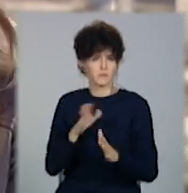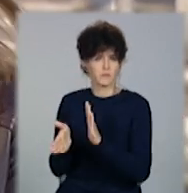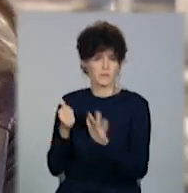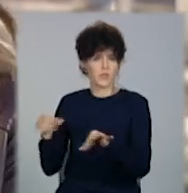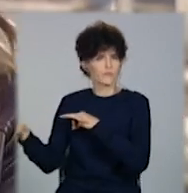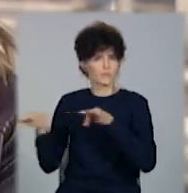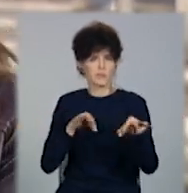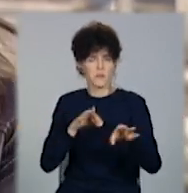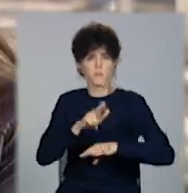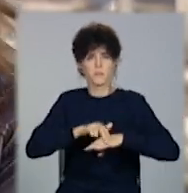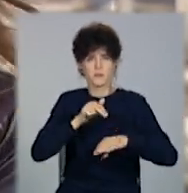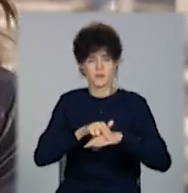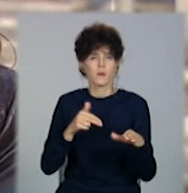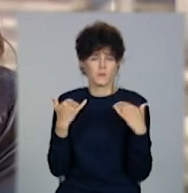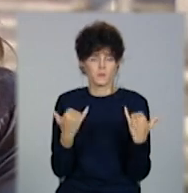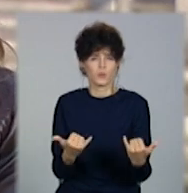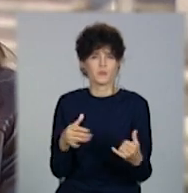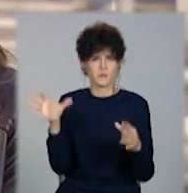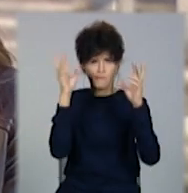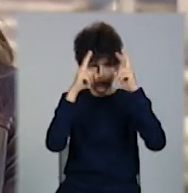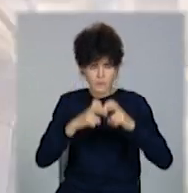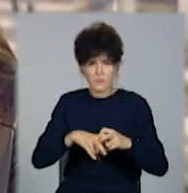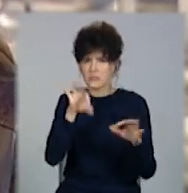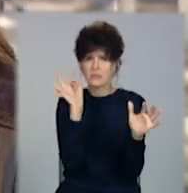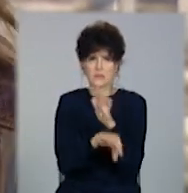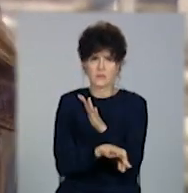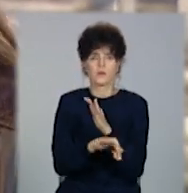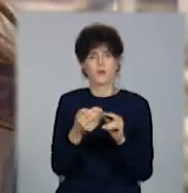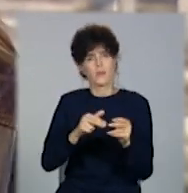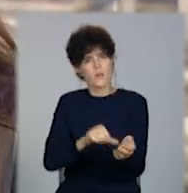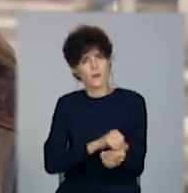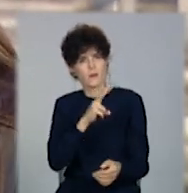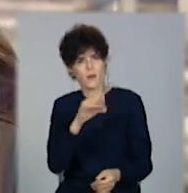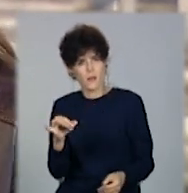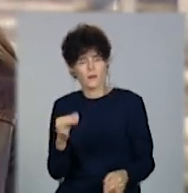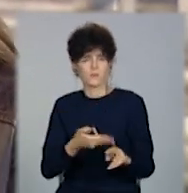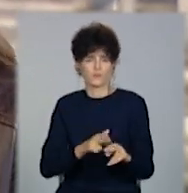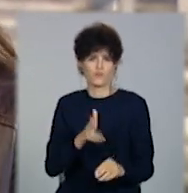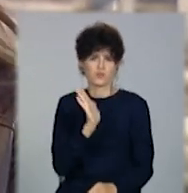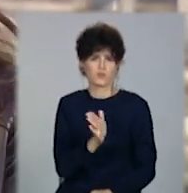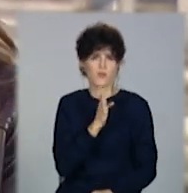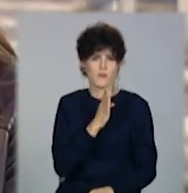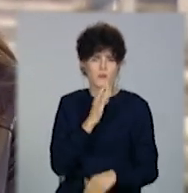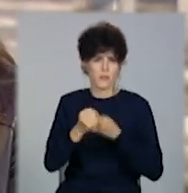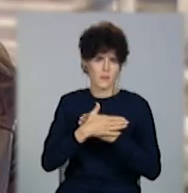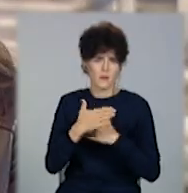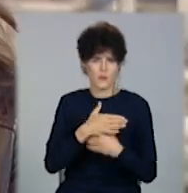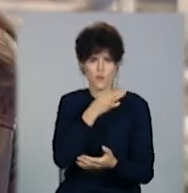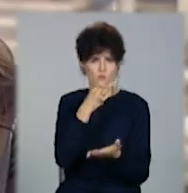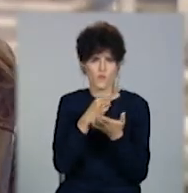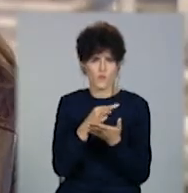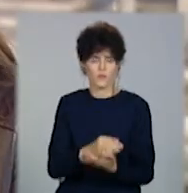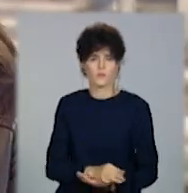яка вилучила дані речовини. Якщо це буде наркотиком, то дівчину загрожує її